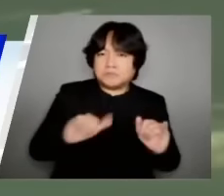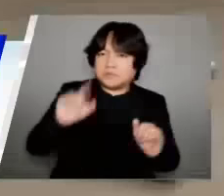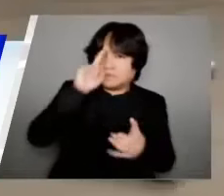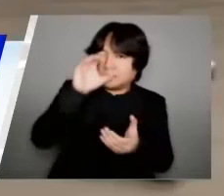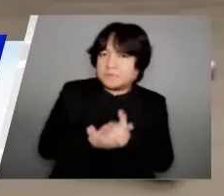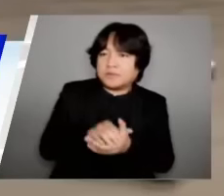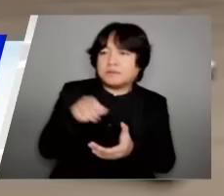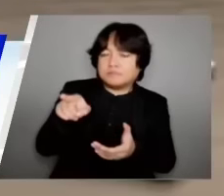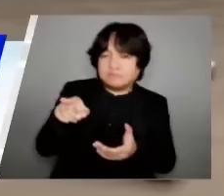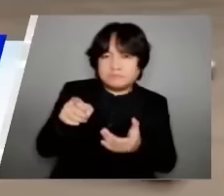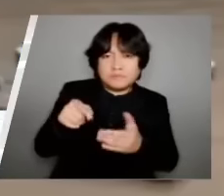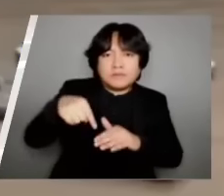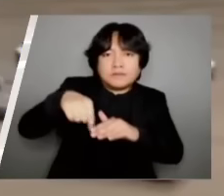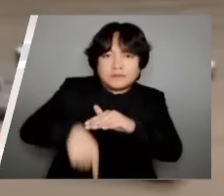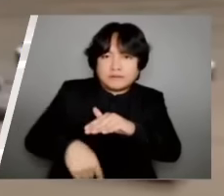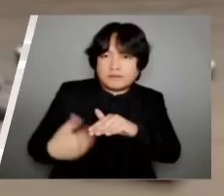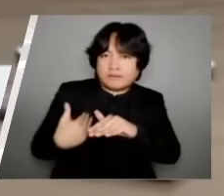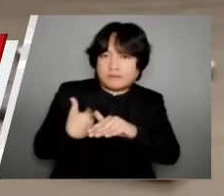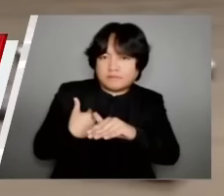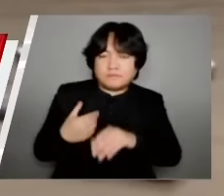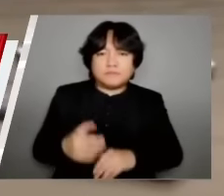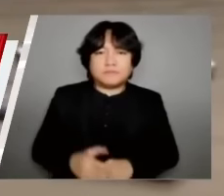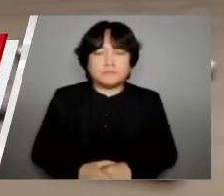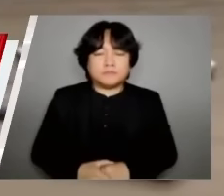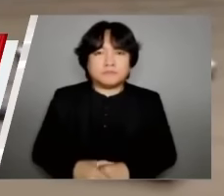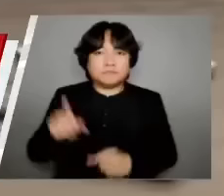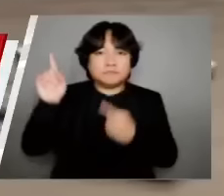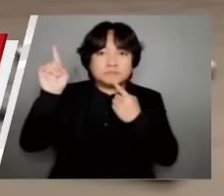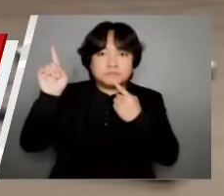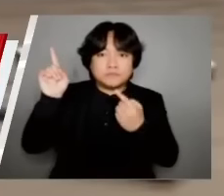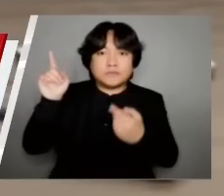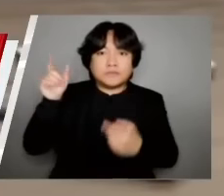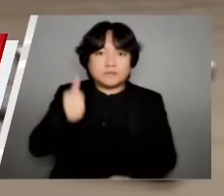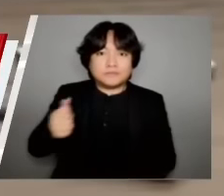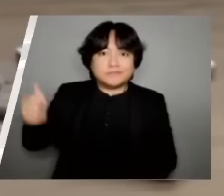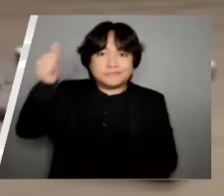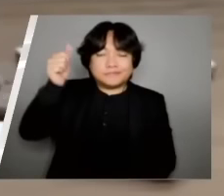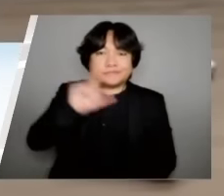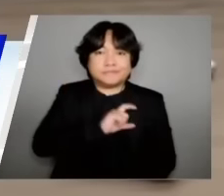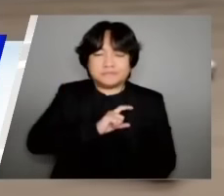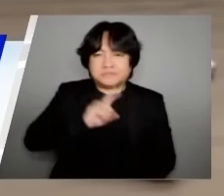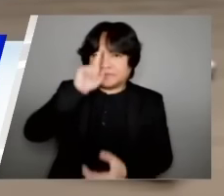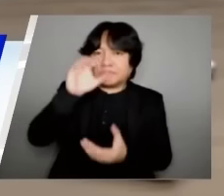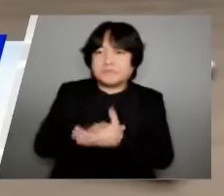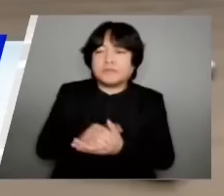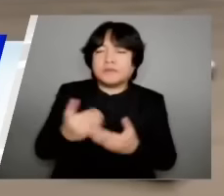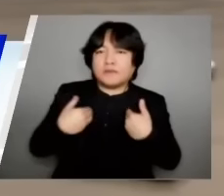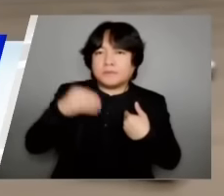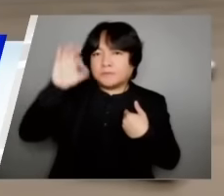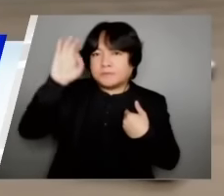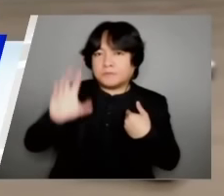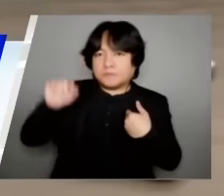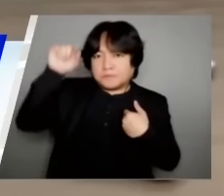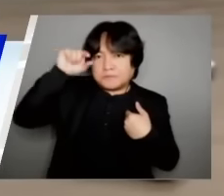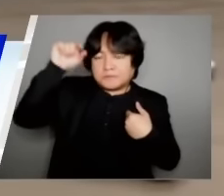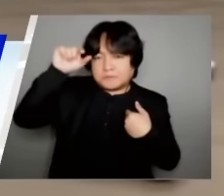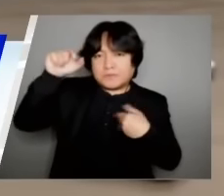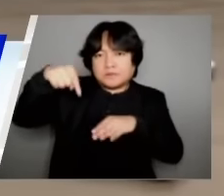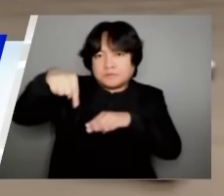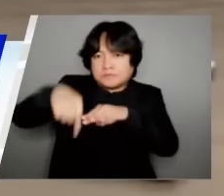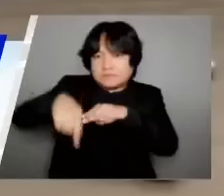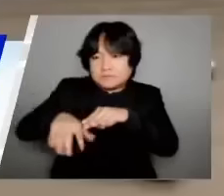Kiboloy. Hanggang ngayon naniniwala kami na nandyan siya, tinatawanan kami. Sige lang, there's always time